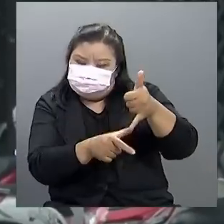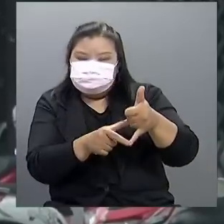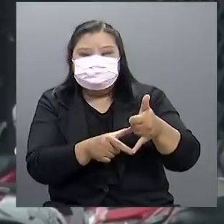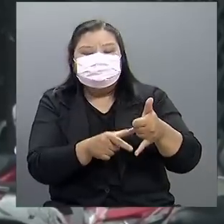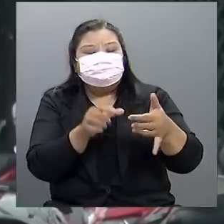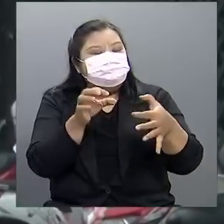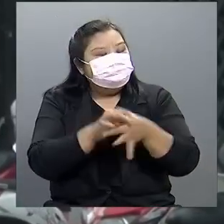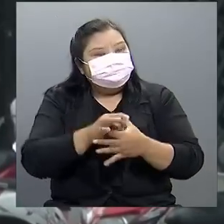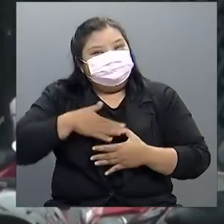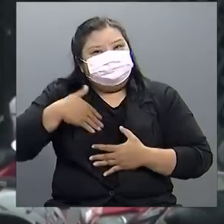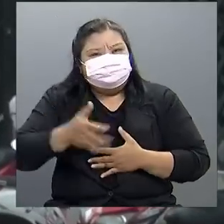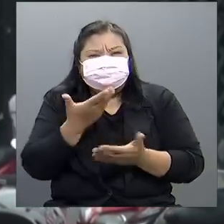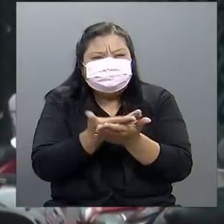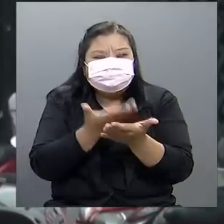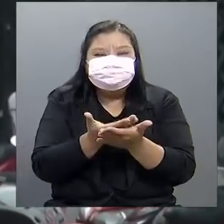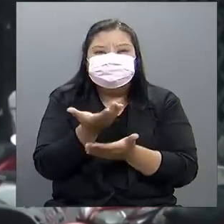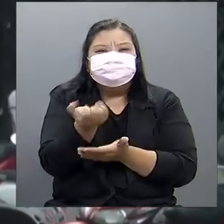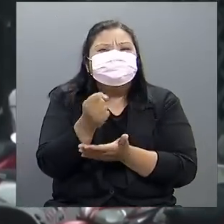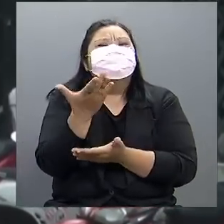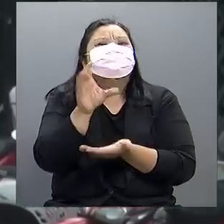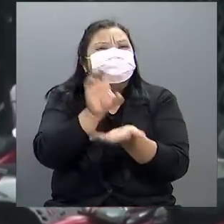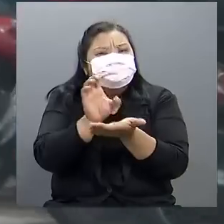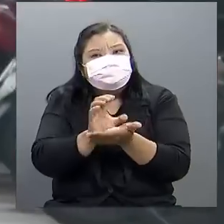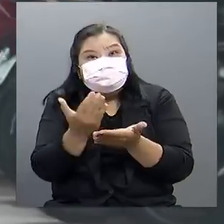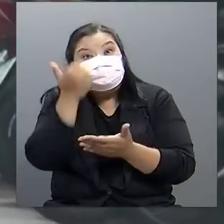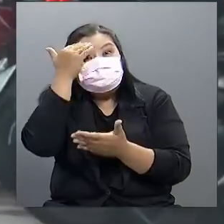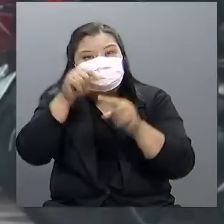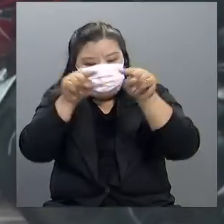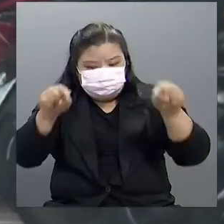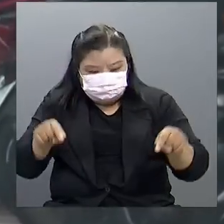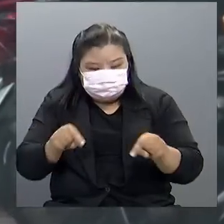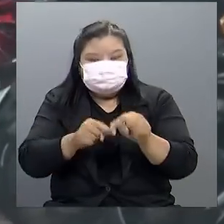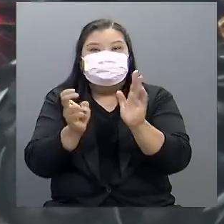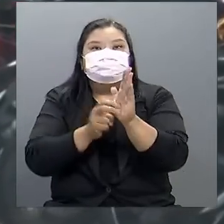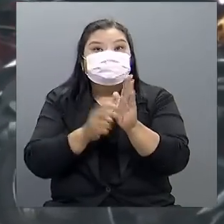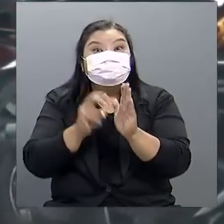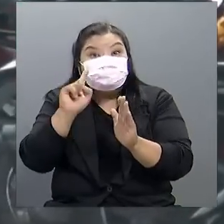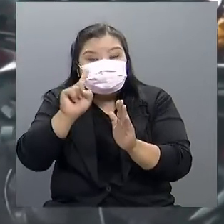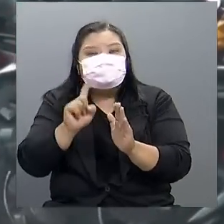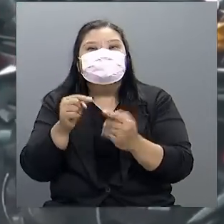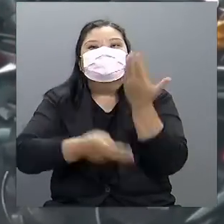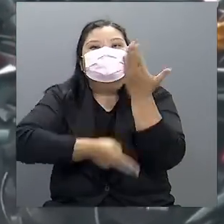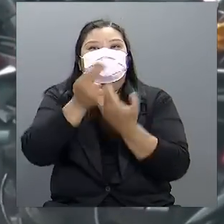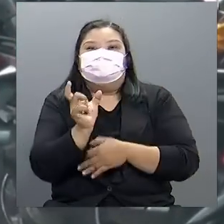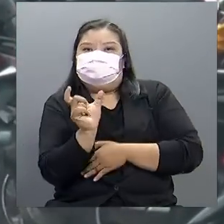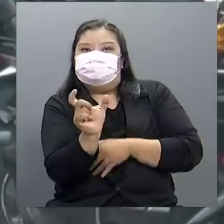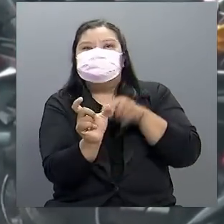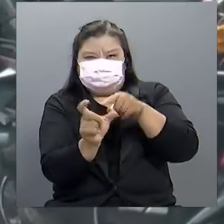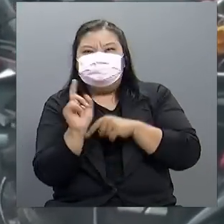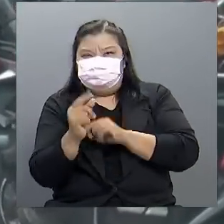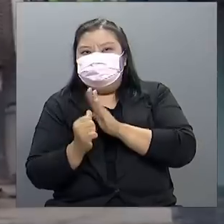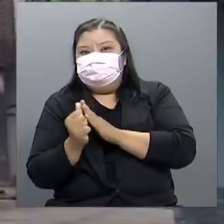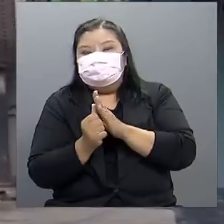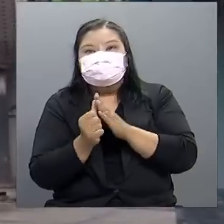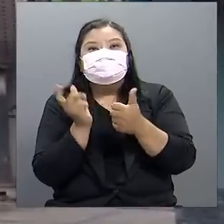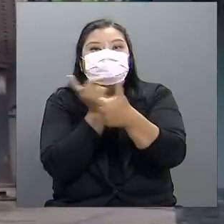ติดเงื่อนขัยเรื่องของ ใบอนุญาตองแรมอันนี้เปประเด็นหลักเลย ทต้องแก้ไขคือ ต้องแก้ั้งเรื่องของการ